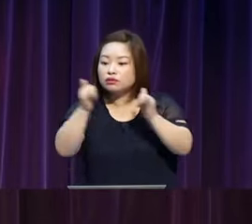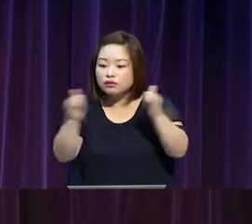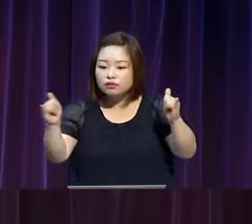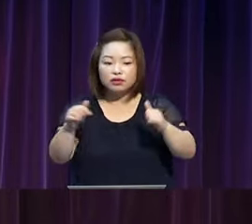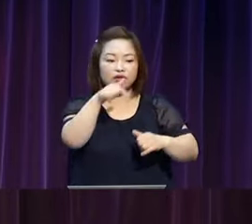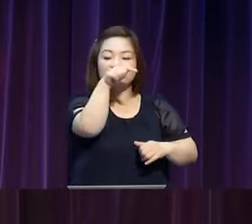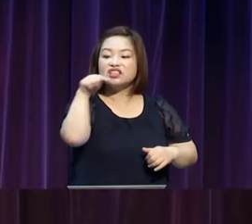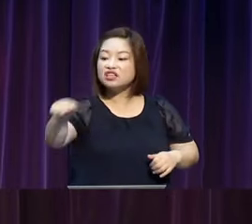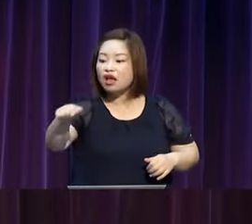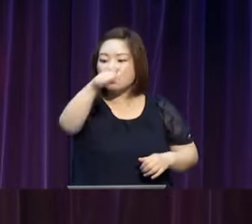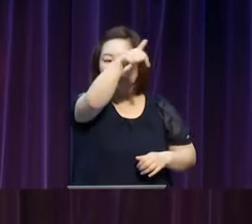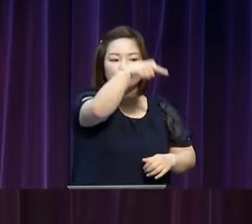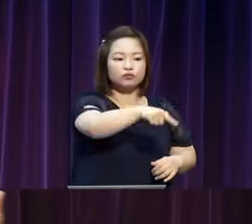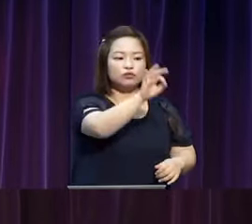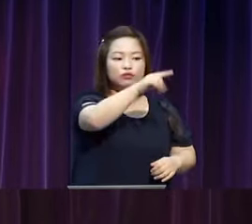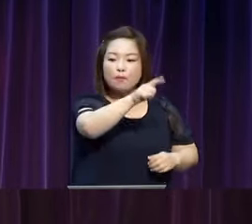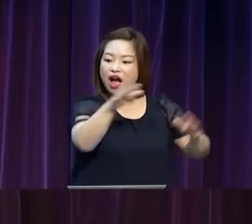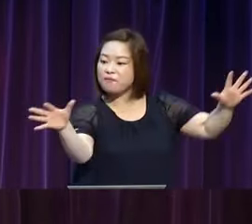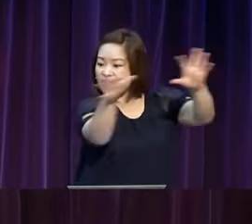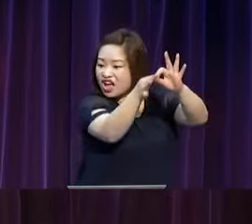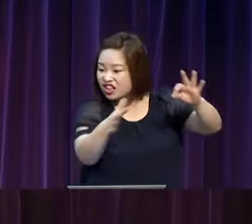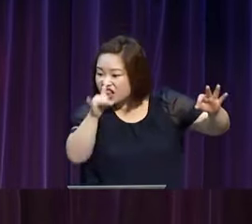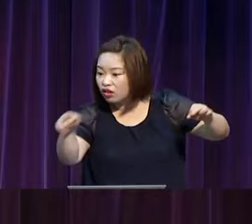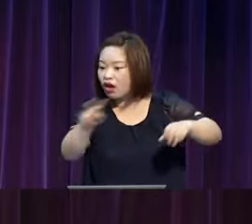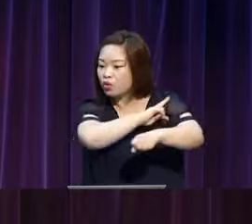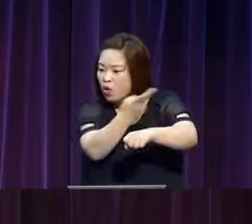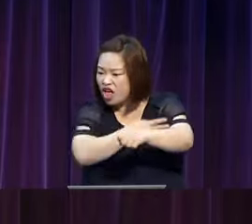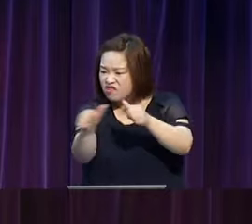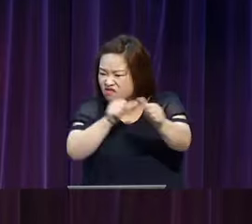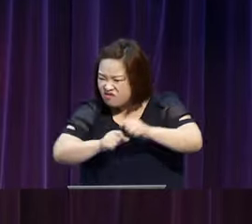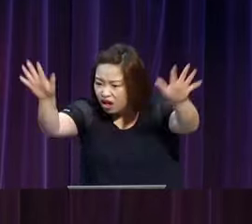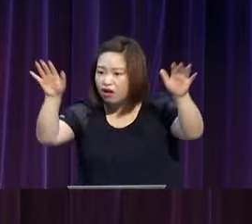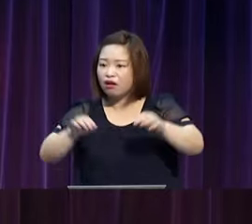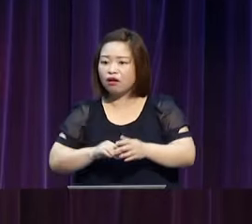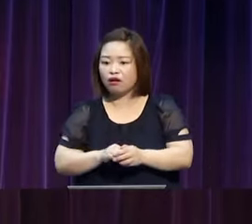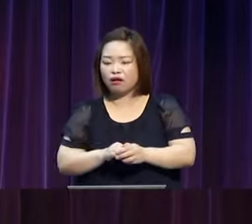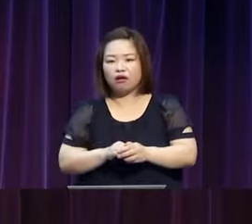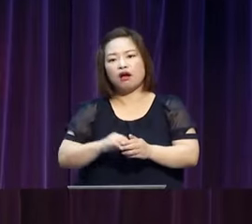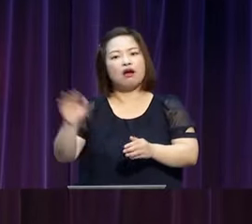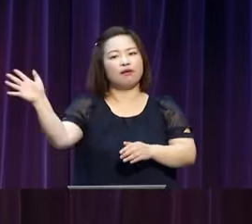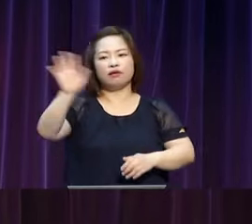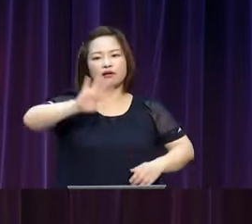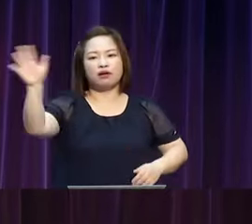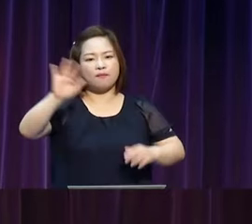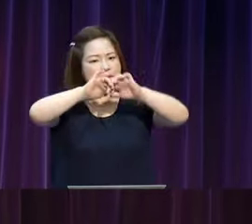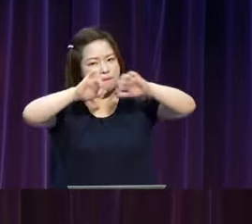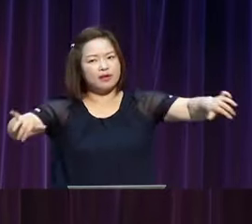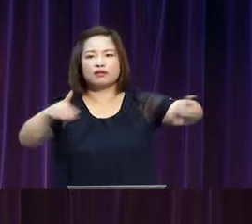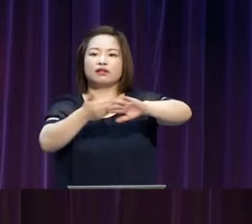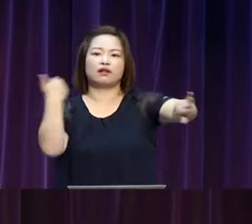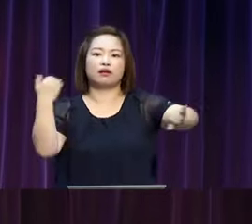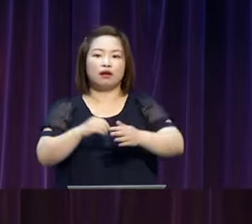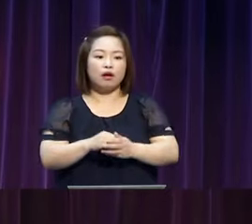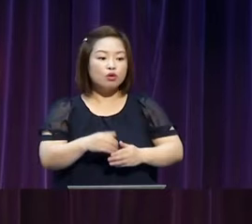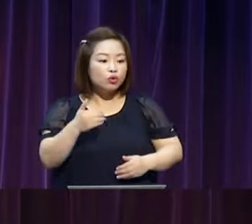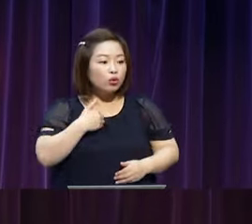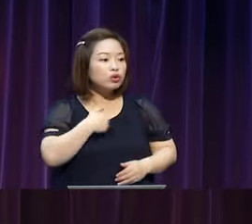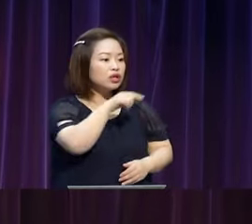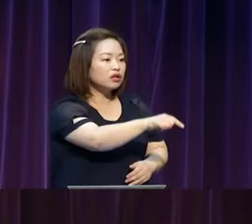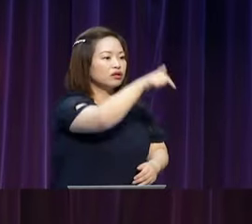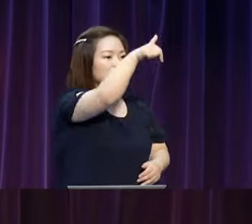거예요. 예, 우리하고는 전혀 상관이 없어요. 저도 그 사람들 몰라요. 만난 적도 없어요. 예,